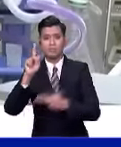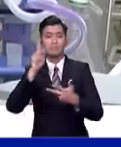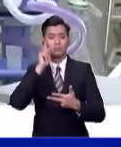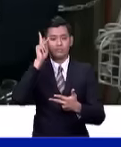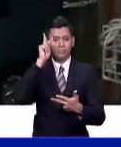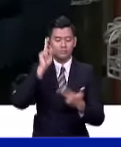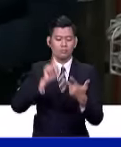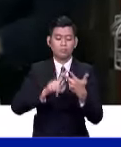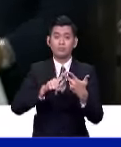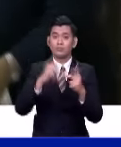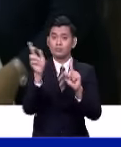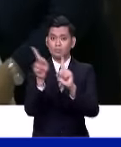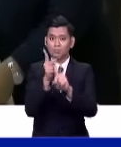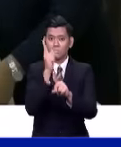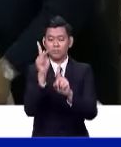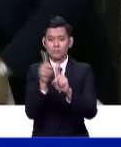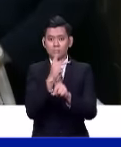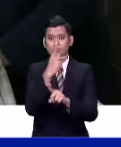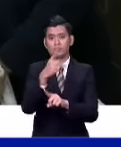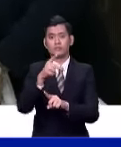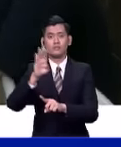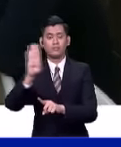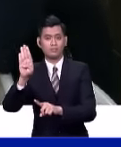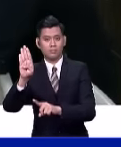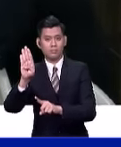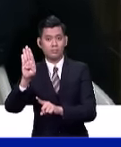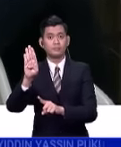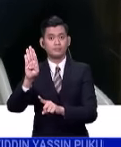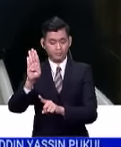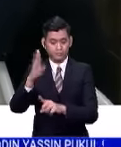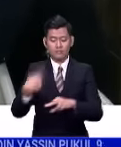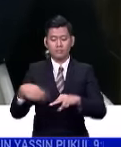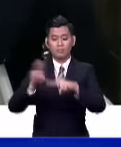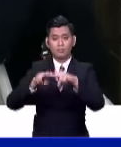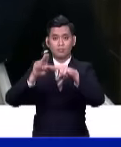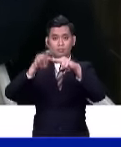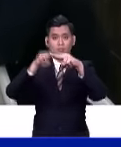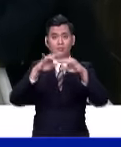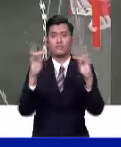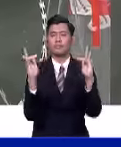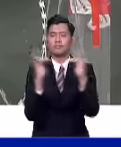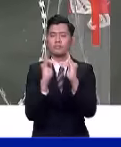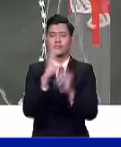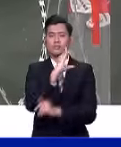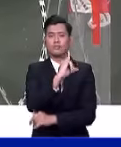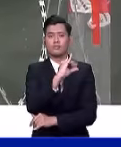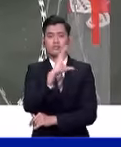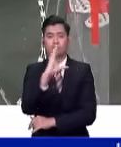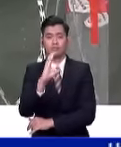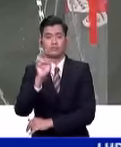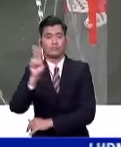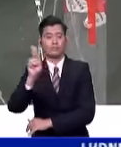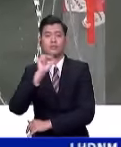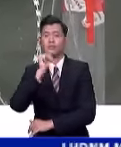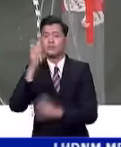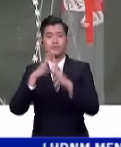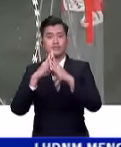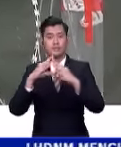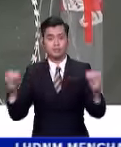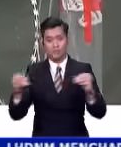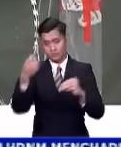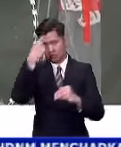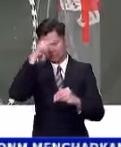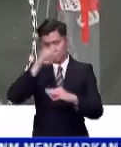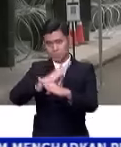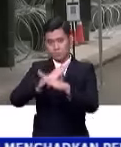Pulau Pinang. Tegas Tan Sri Dr. Nur Hisham, penambahan jumlah katil dan ICU bukan penyelesaian negara dalam menangani